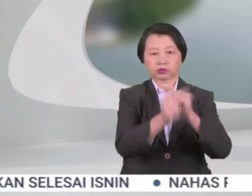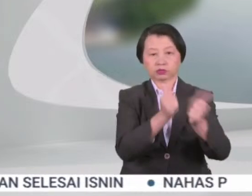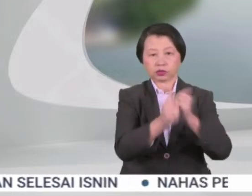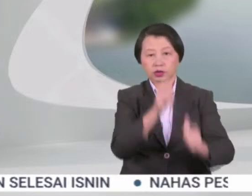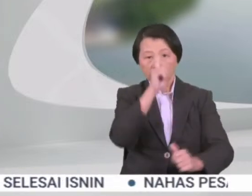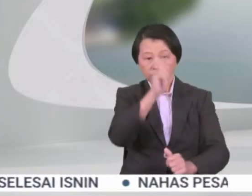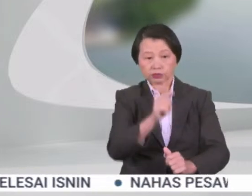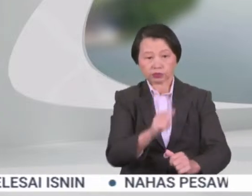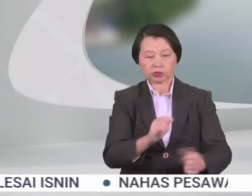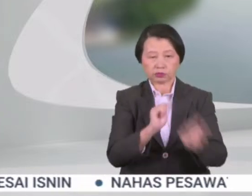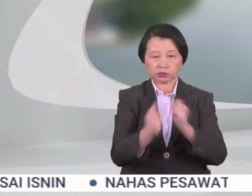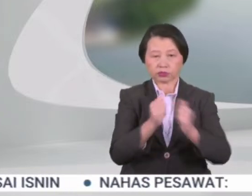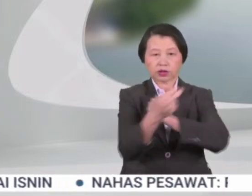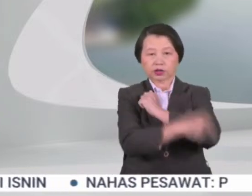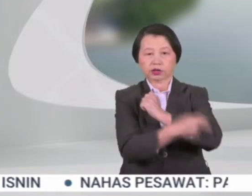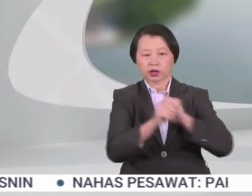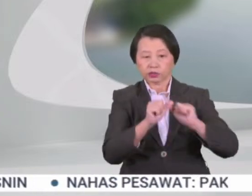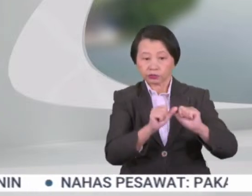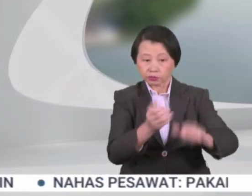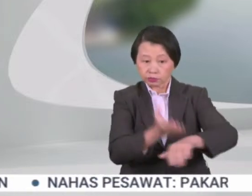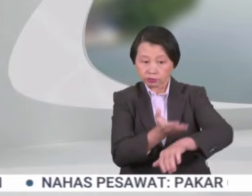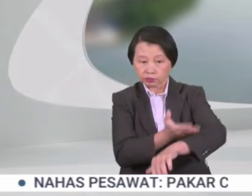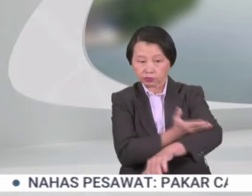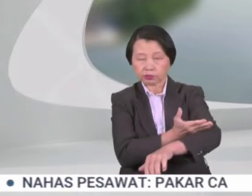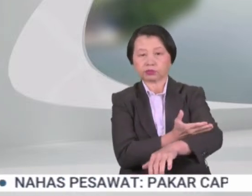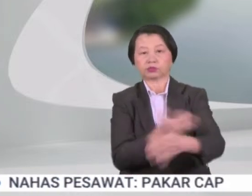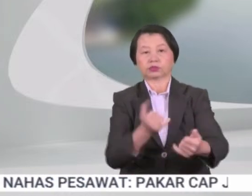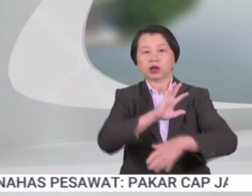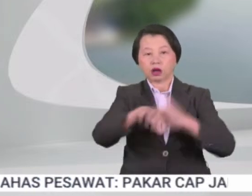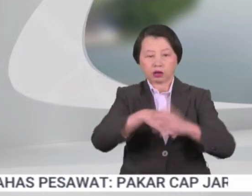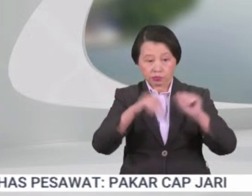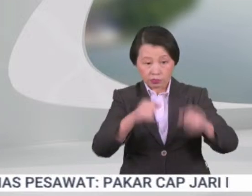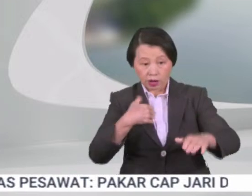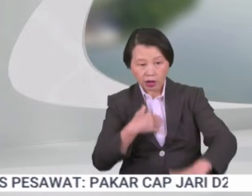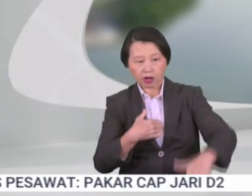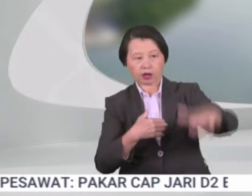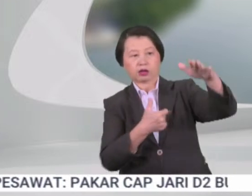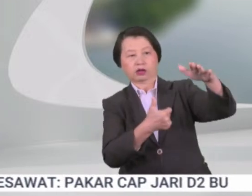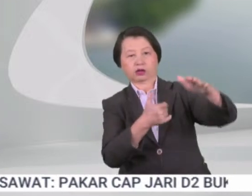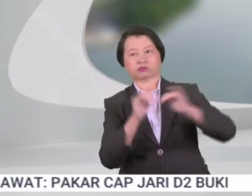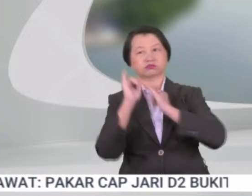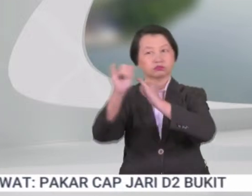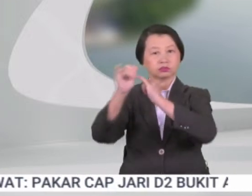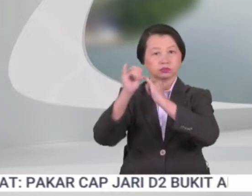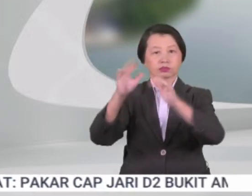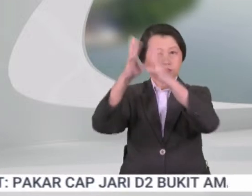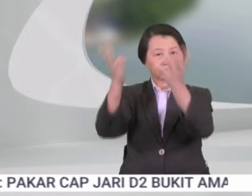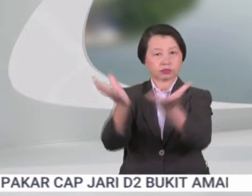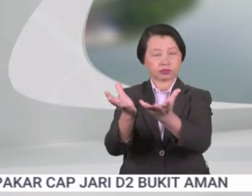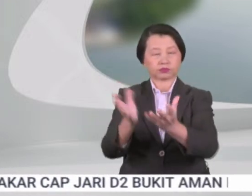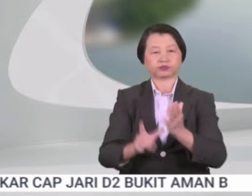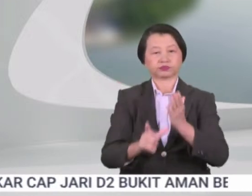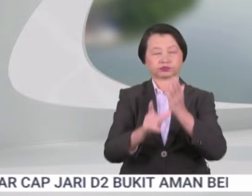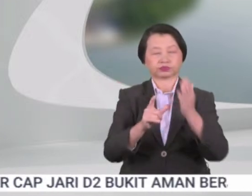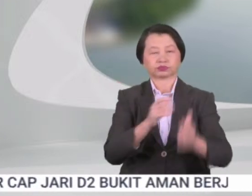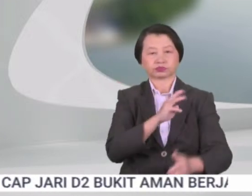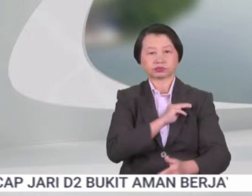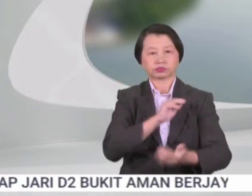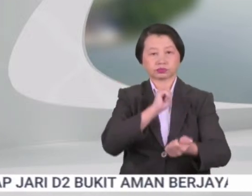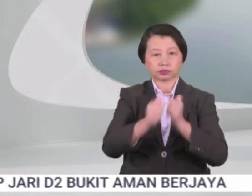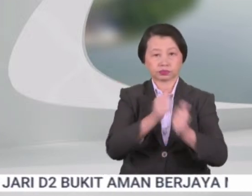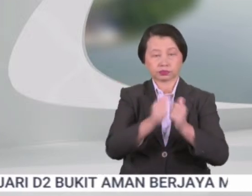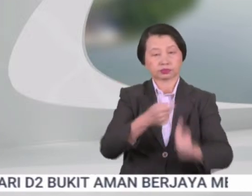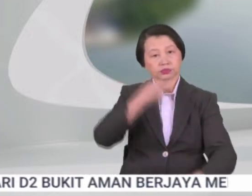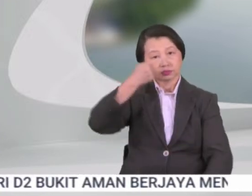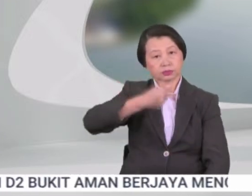bagi memastikan pembangunan sukan di negeri ini terus berkembang maju sekaligus melahirkan atlet bertaraf dunia pembantu menteri belia dan sukan Datuk fairoz